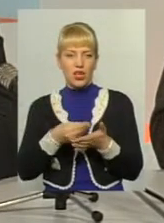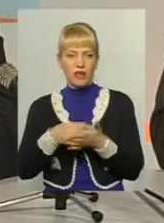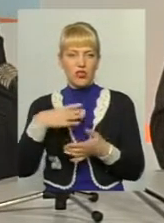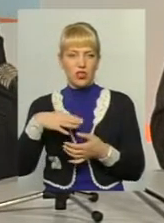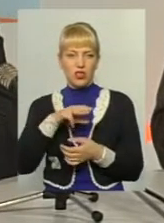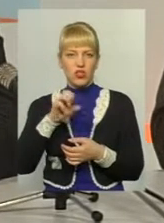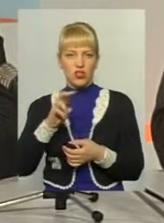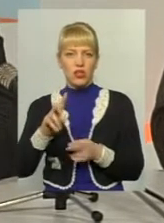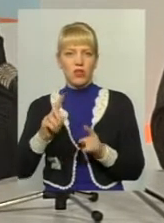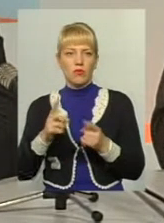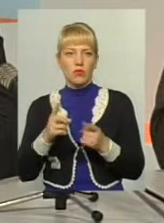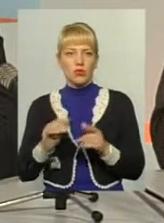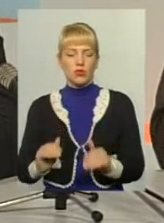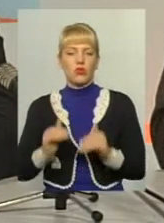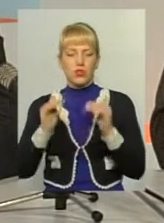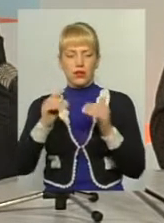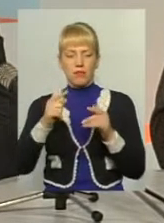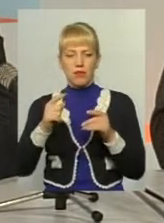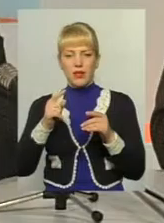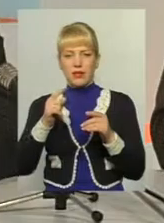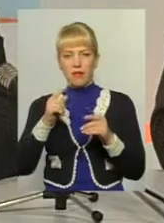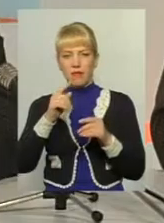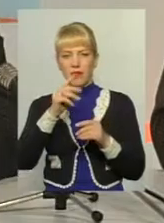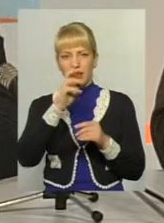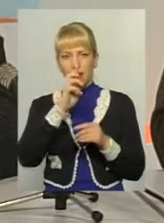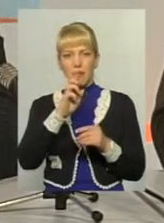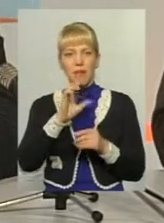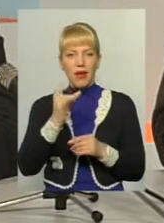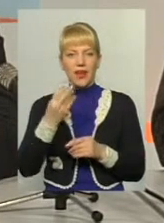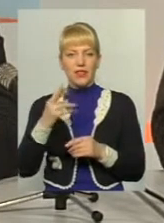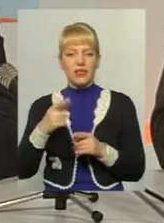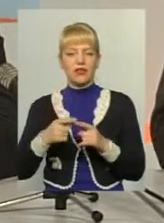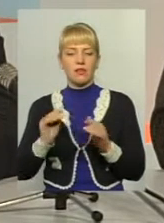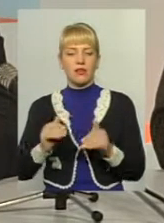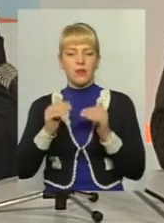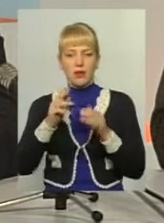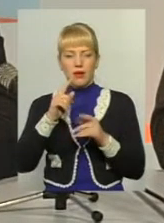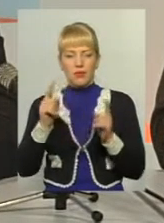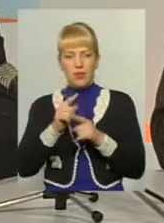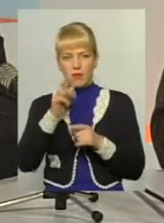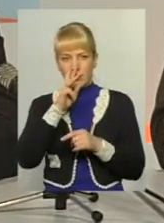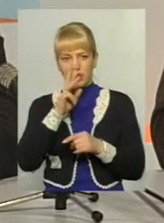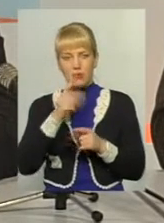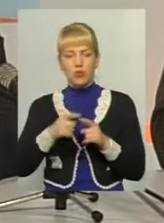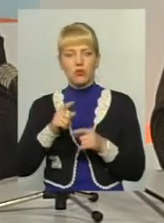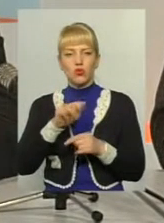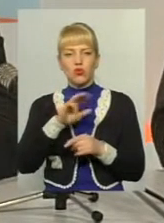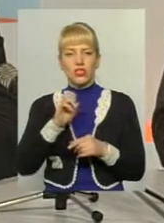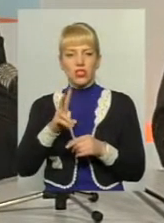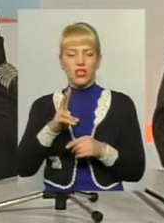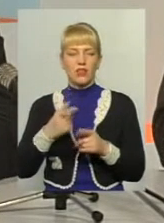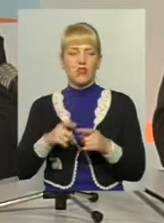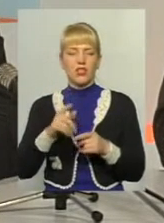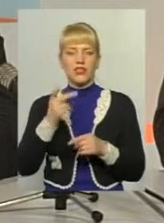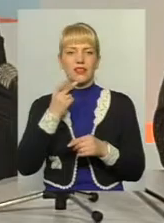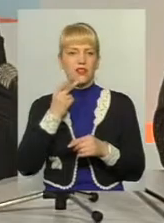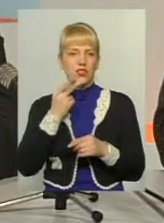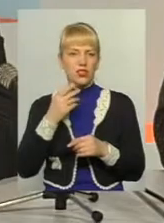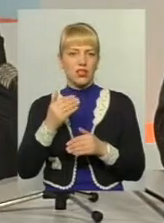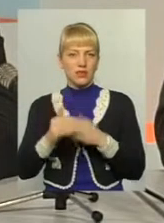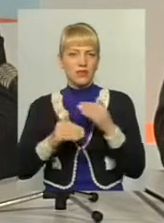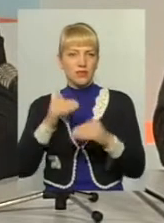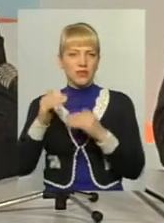були за попередній рік, то дійсно більше, оскільки тарифи, вони не обґрунтовані, і це всі визнають. І зараз от з 1